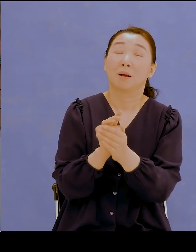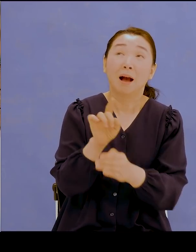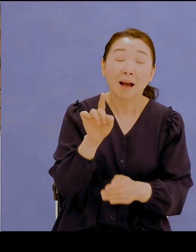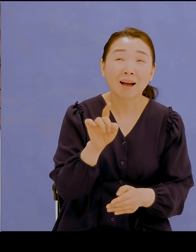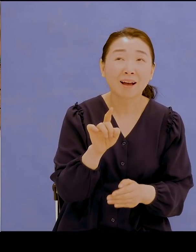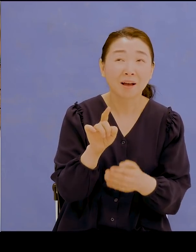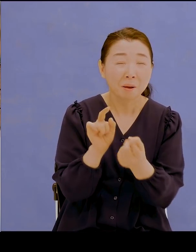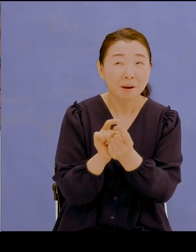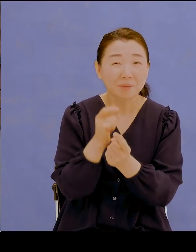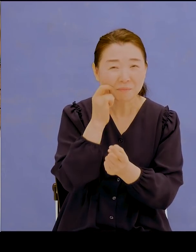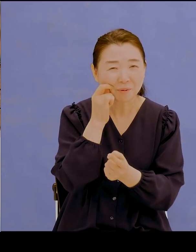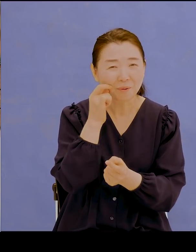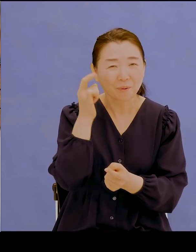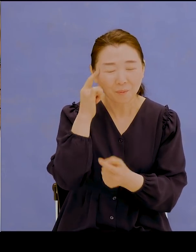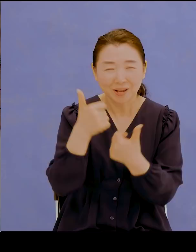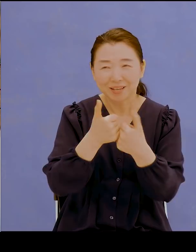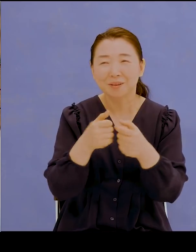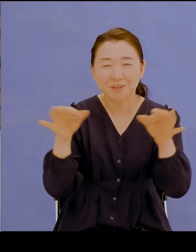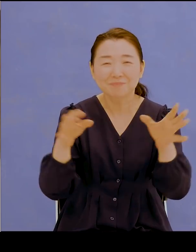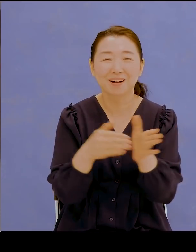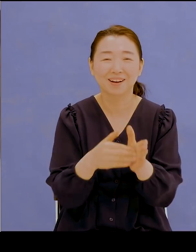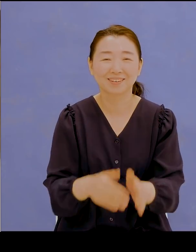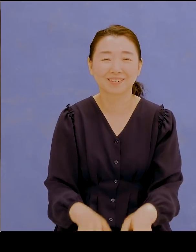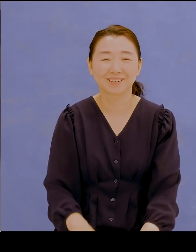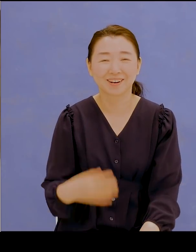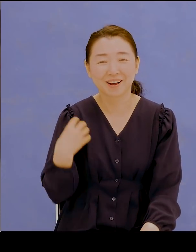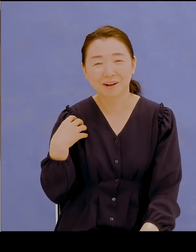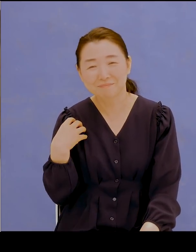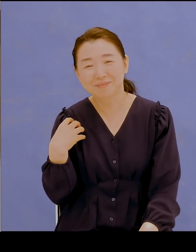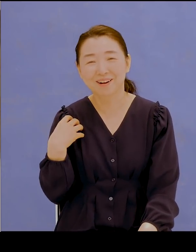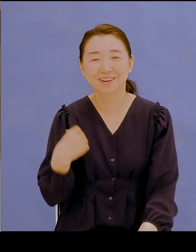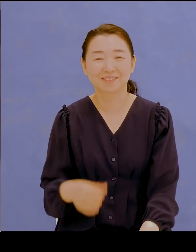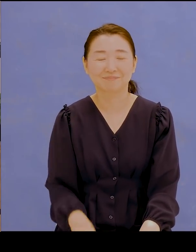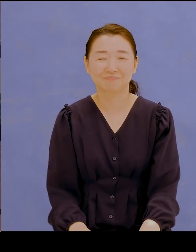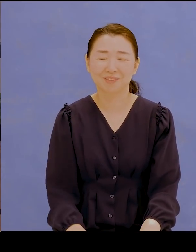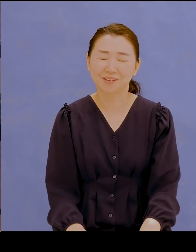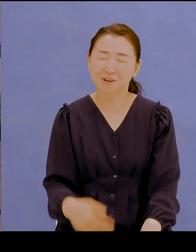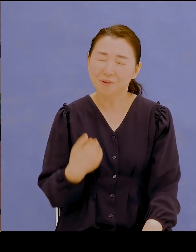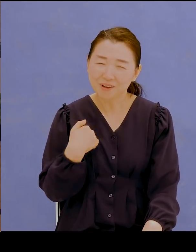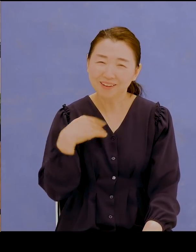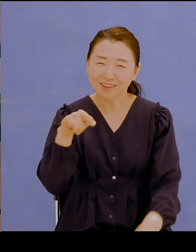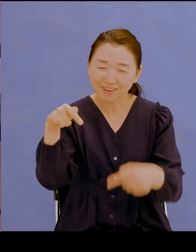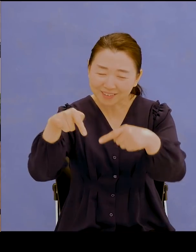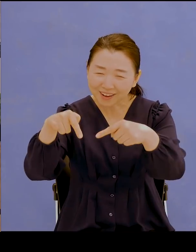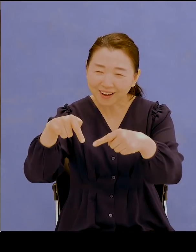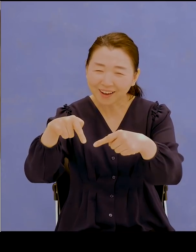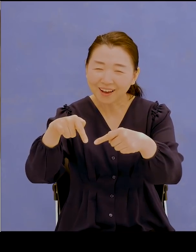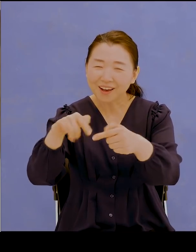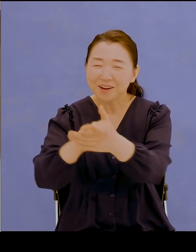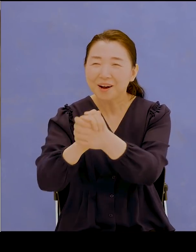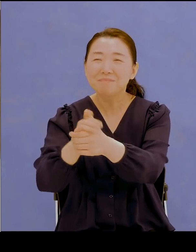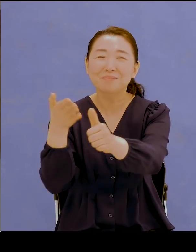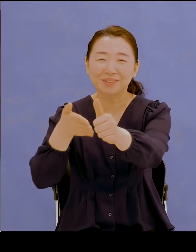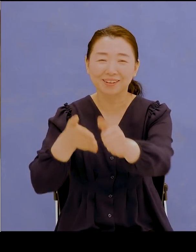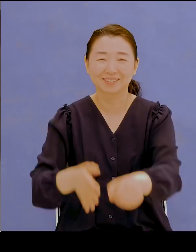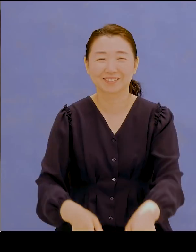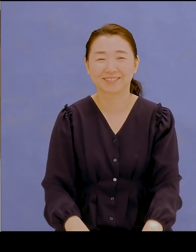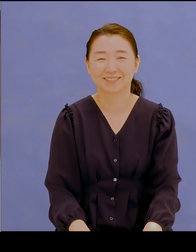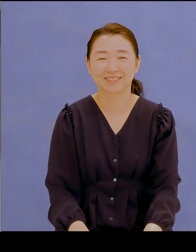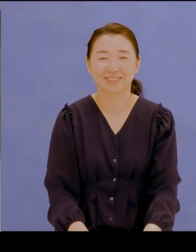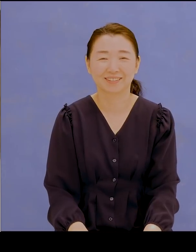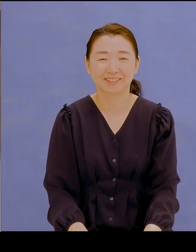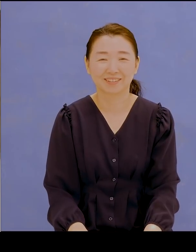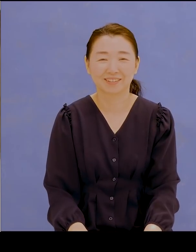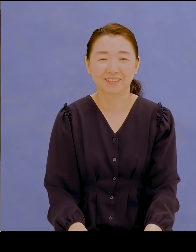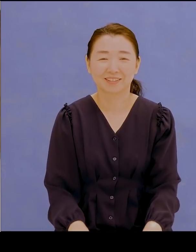막 선생님들이 막 짧게 해주시고 부담이 되는 가서 또 사정을 해야 되는 거니까 그래서 기도를 좀 그래서